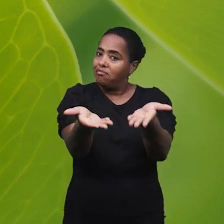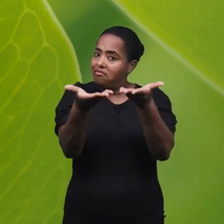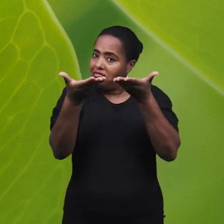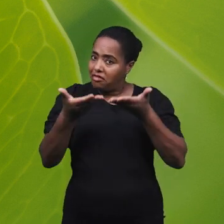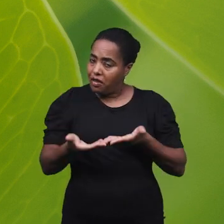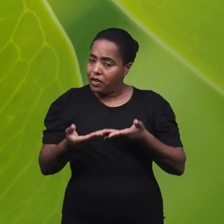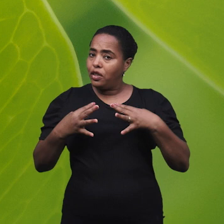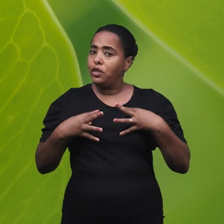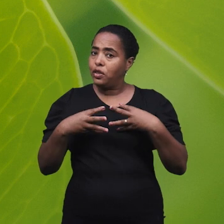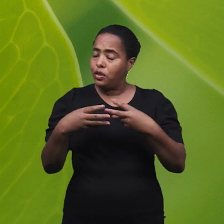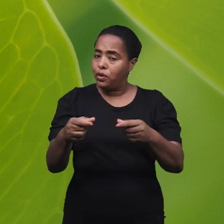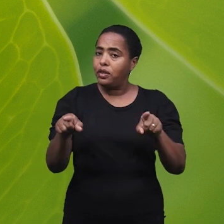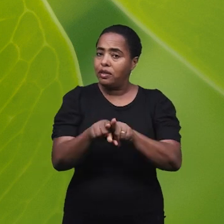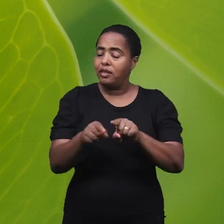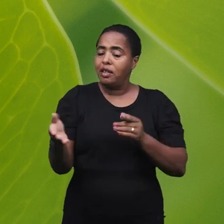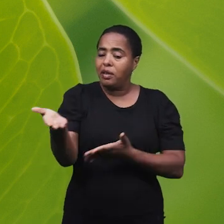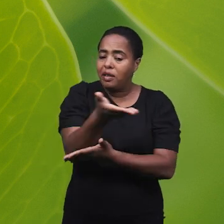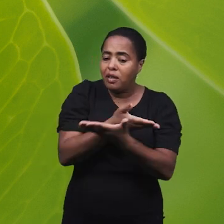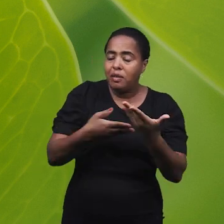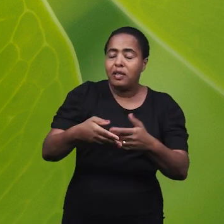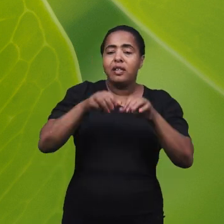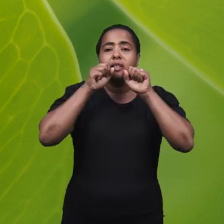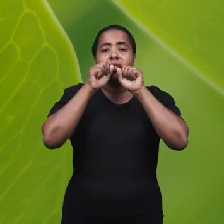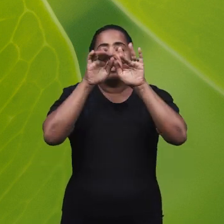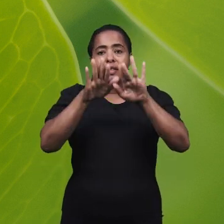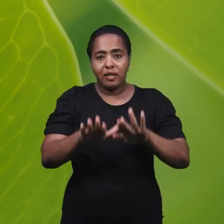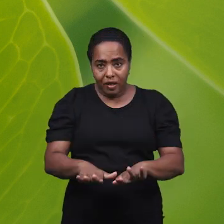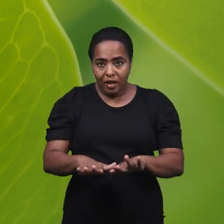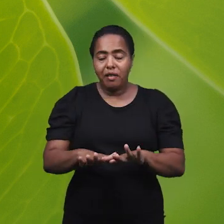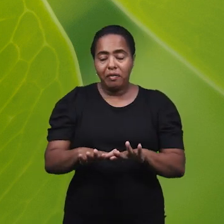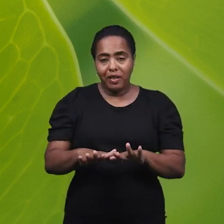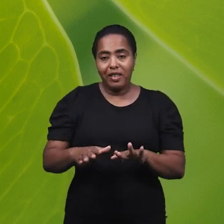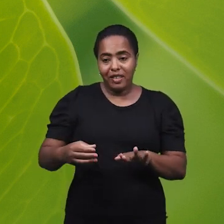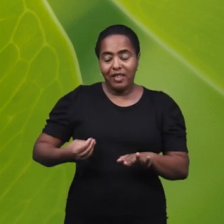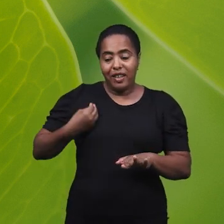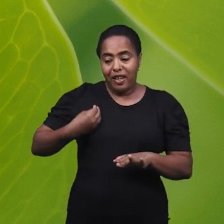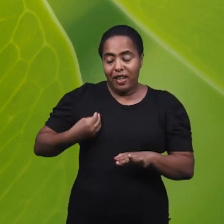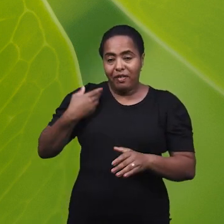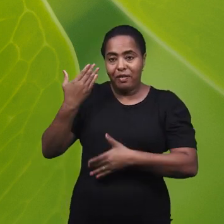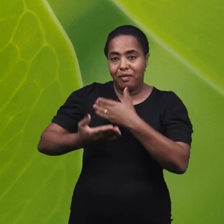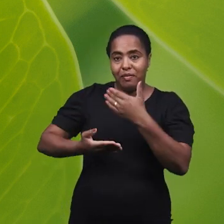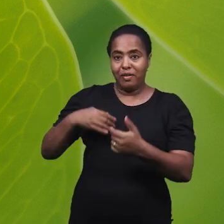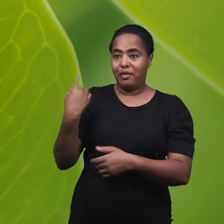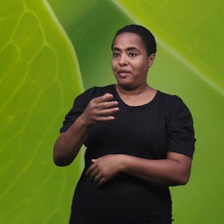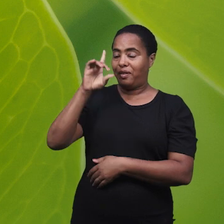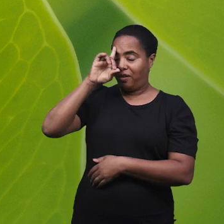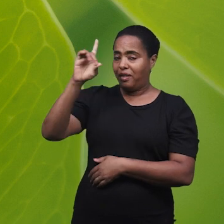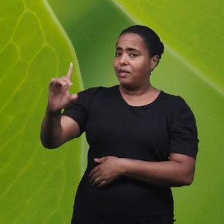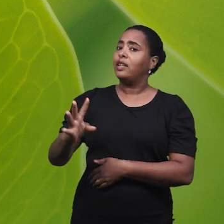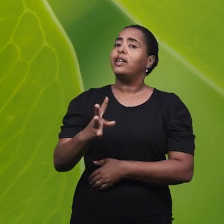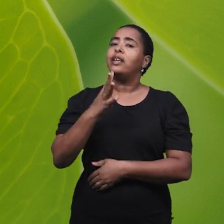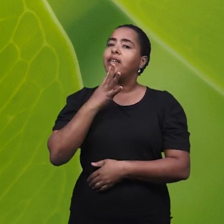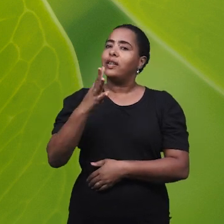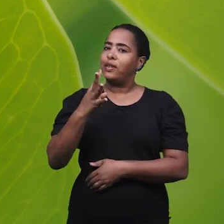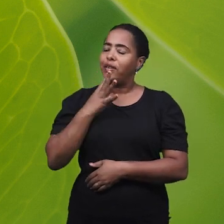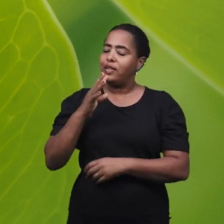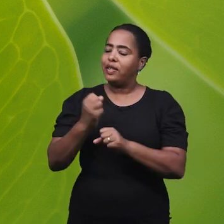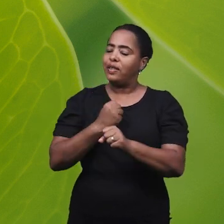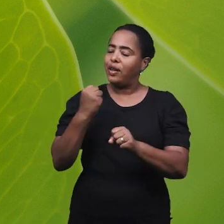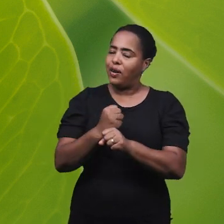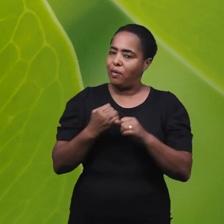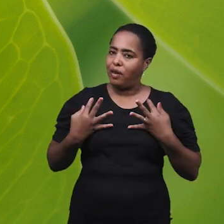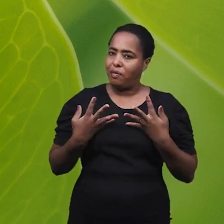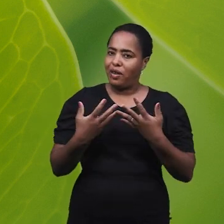ici en train d'inviter afin que tous puissent aussi participer à cette grande bénédiction qui est ce programme,